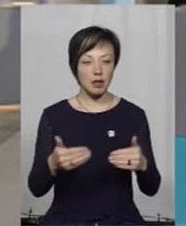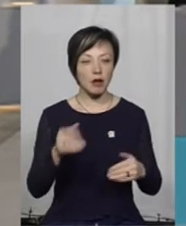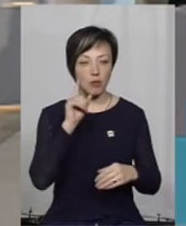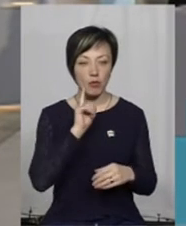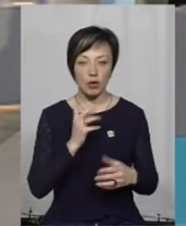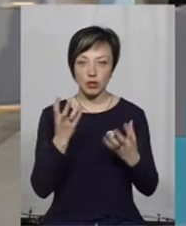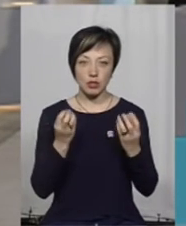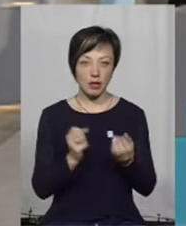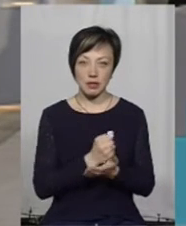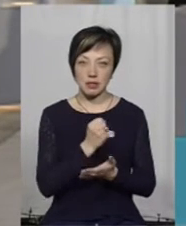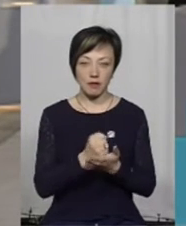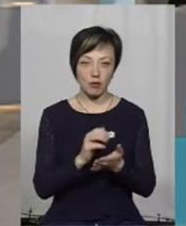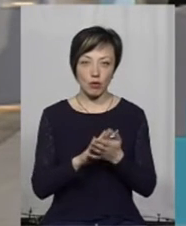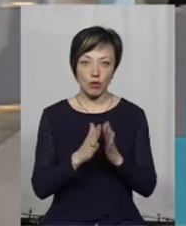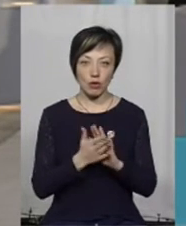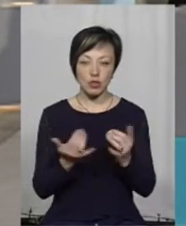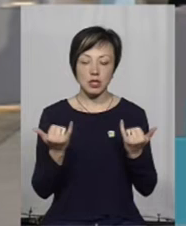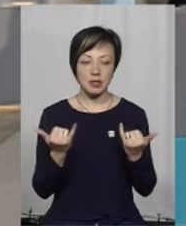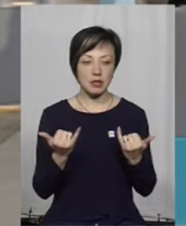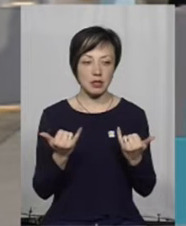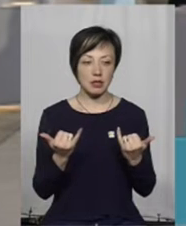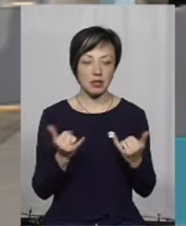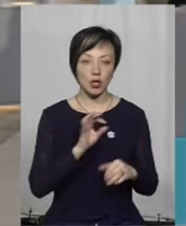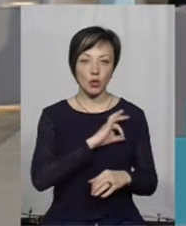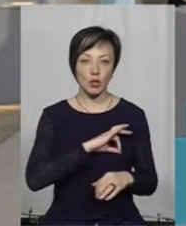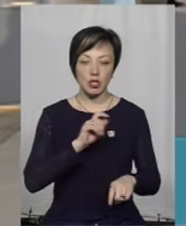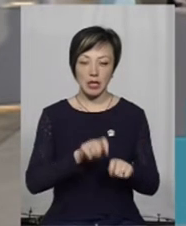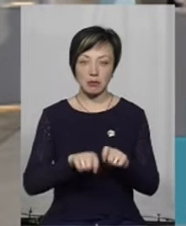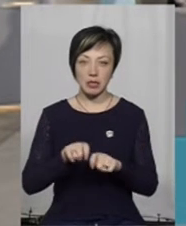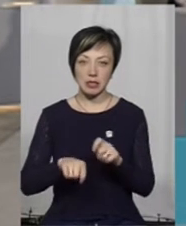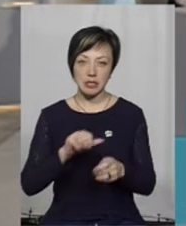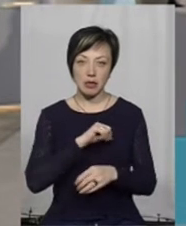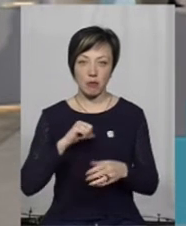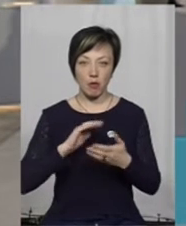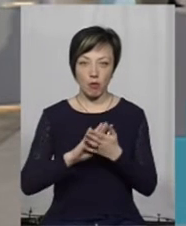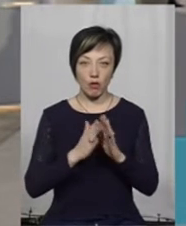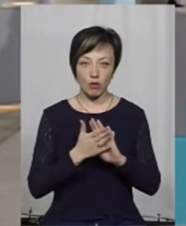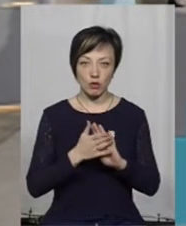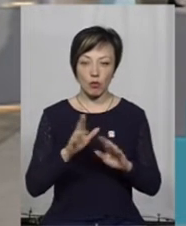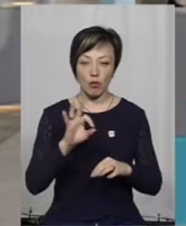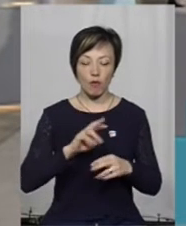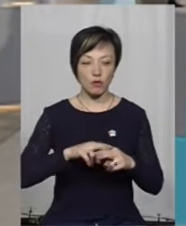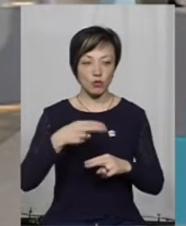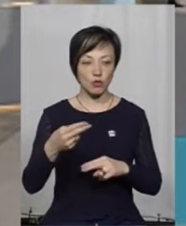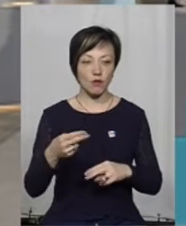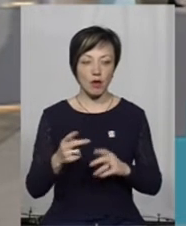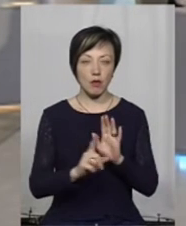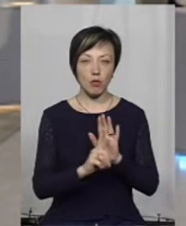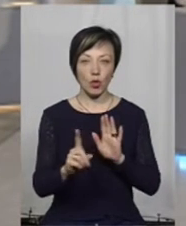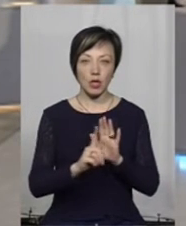ще не затвердили положення. Зараз проходить юридичну експертизу саме положення про відшкодування